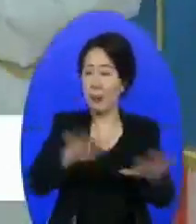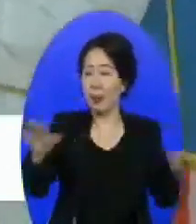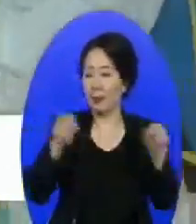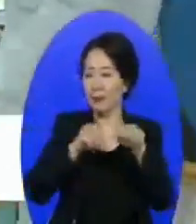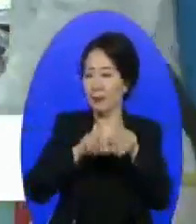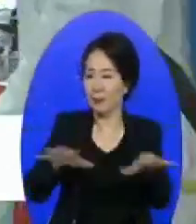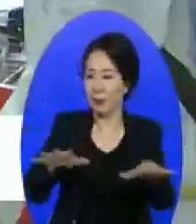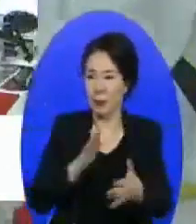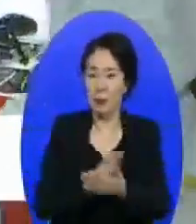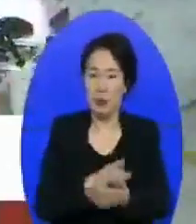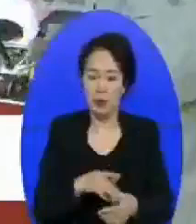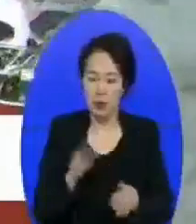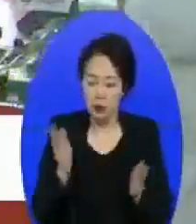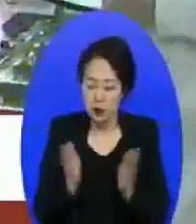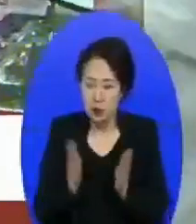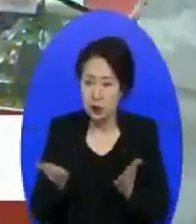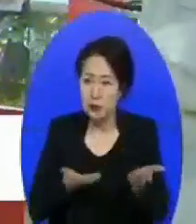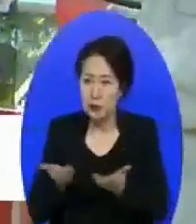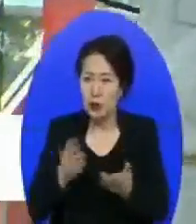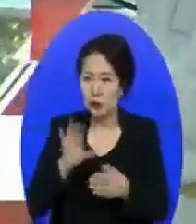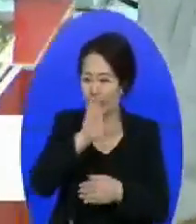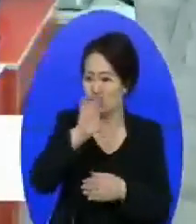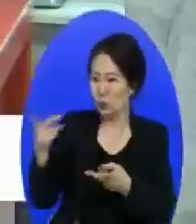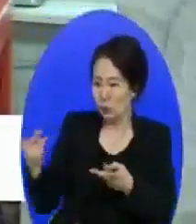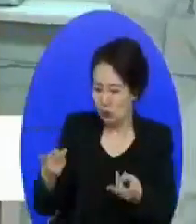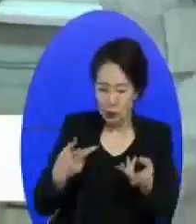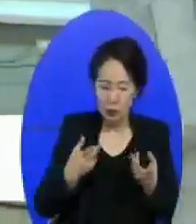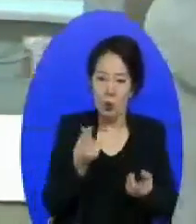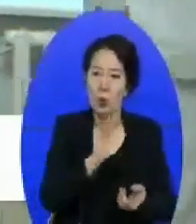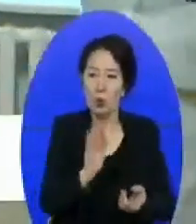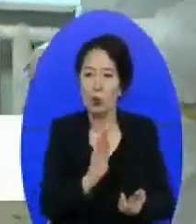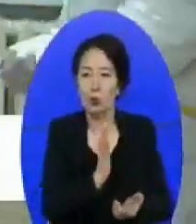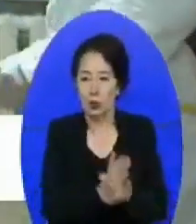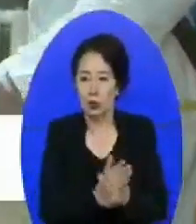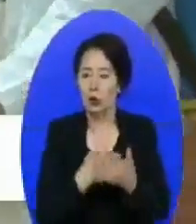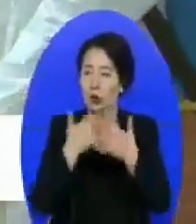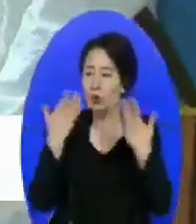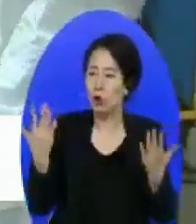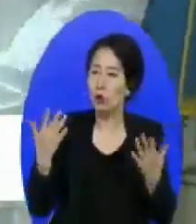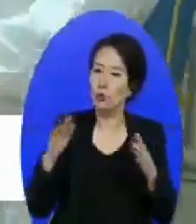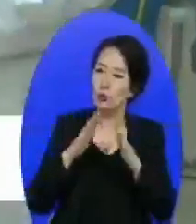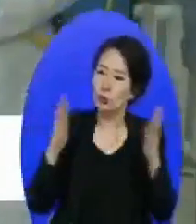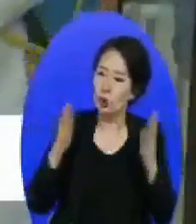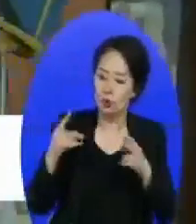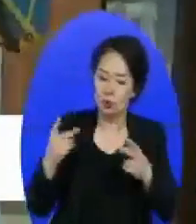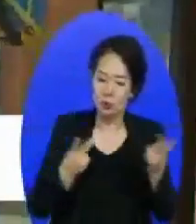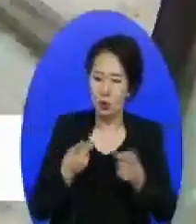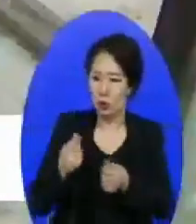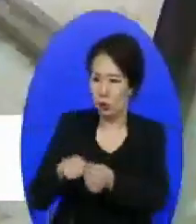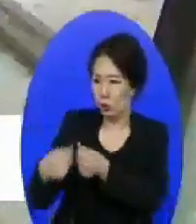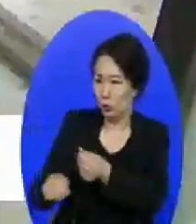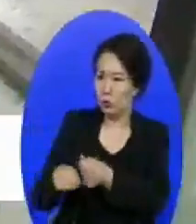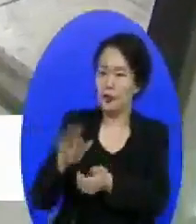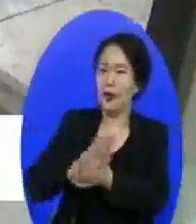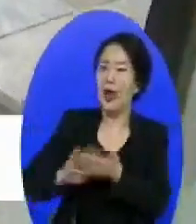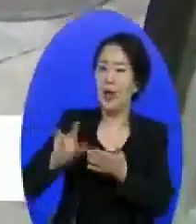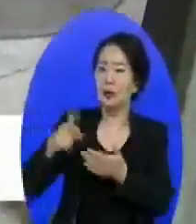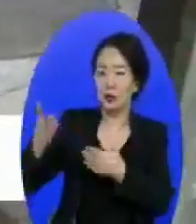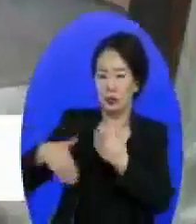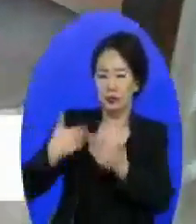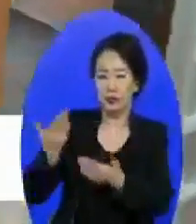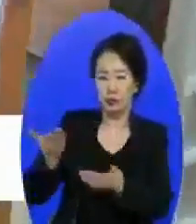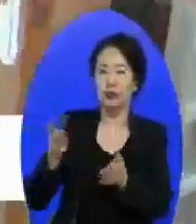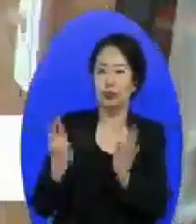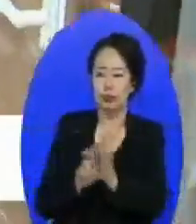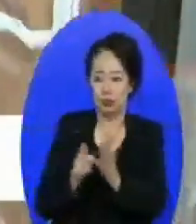Олон нийтэд үйлчлэлдэг жижиг аж ахуй нэгжүүд дээрх үйлчлэгийг үнгүй үзүүлнэ. Харин томоохон үйлчлэгээний төвүүд болон албан байгууллагууд төлбөрийг нь төлөөд ариу толгой хэлэх боломжтой юм